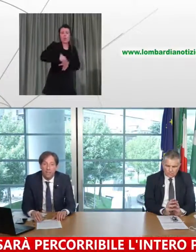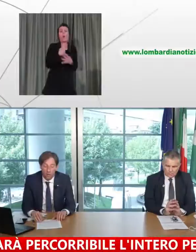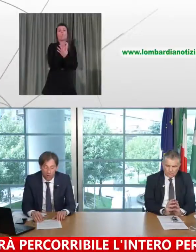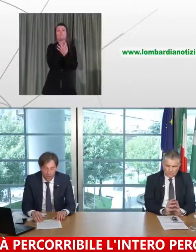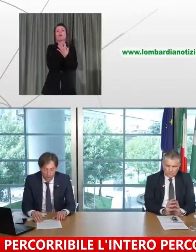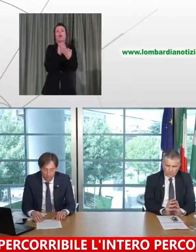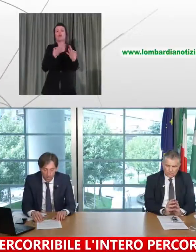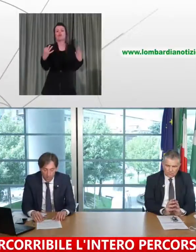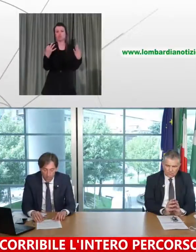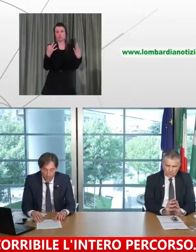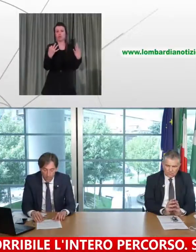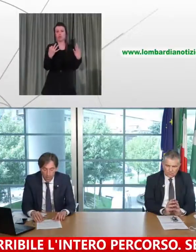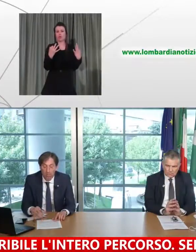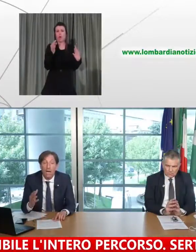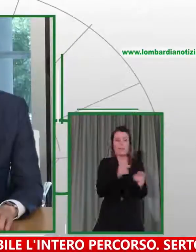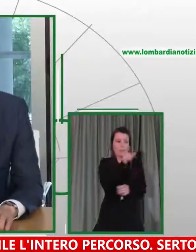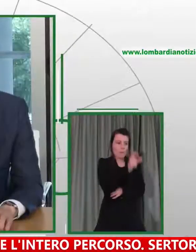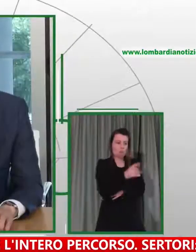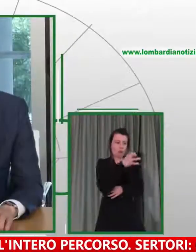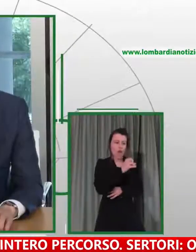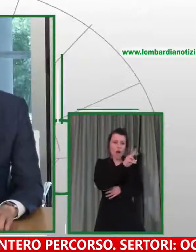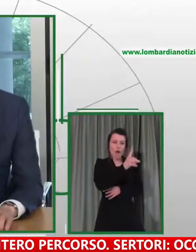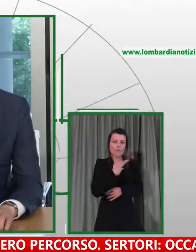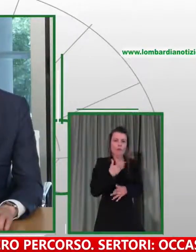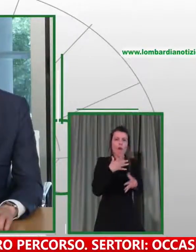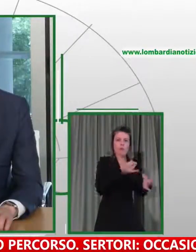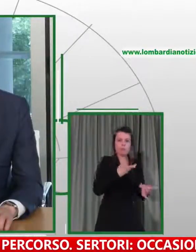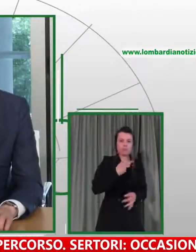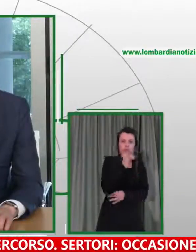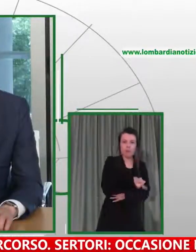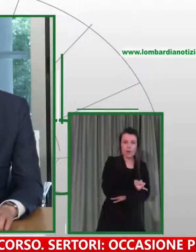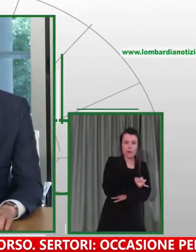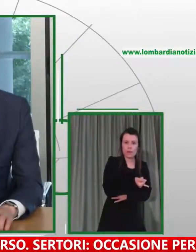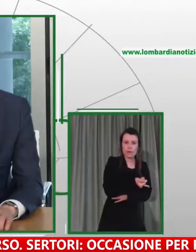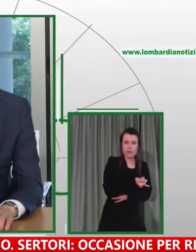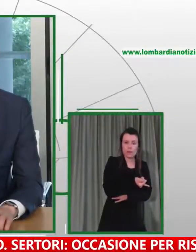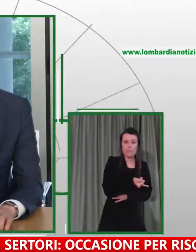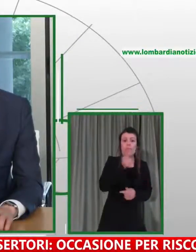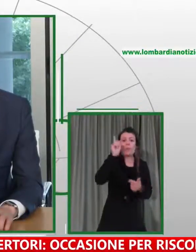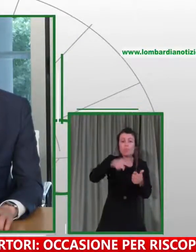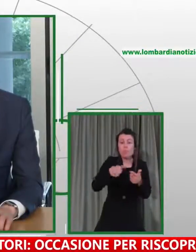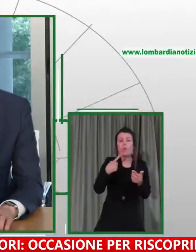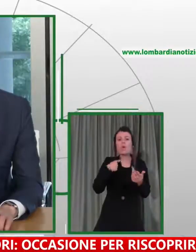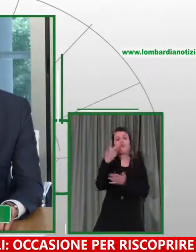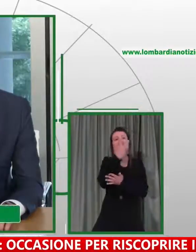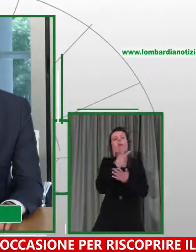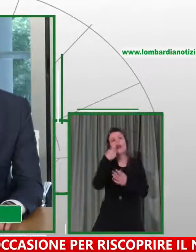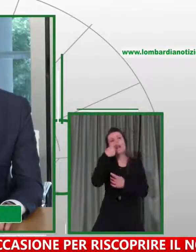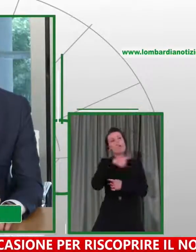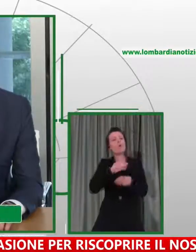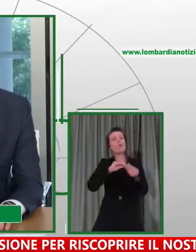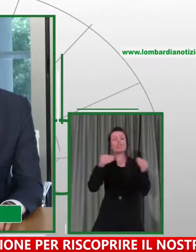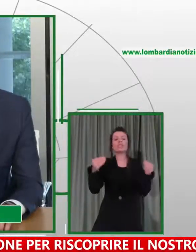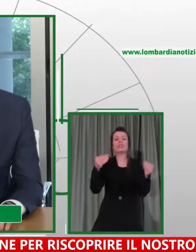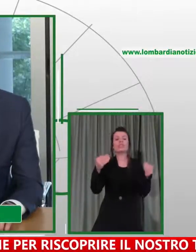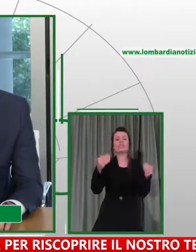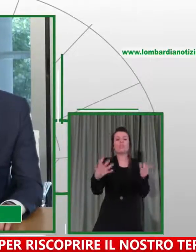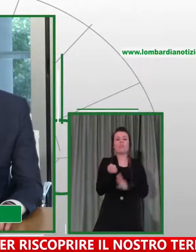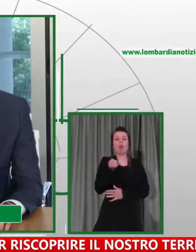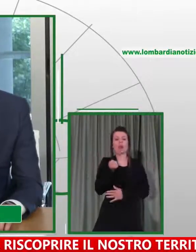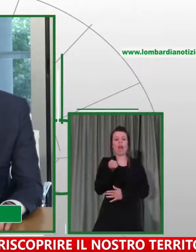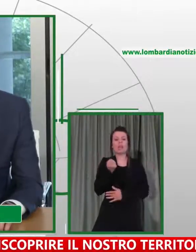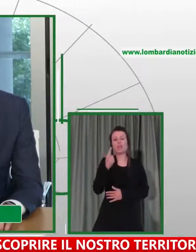pazienti Covid positivi. Ma ancora, dispositivi portatili, per esempio, per rilevare il Covid sulle